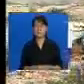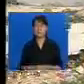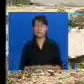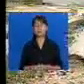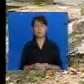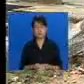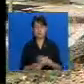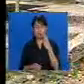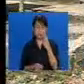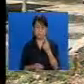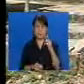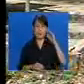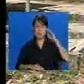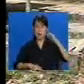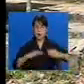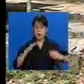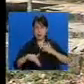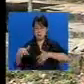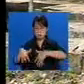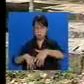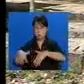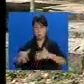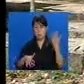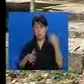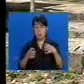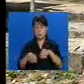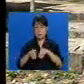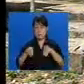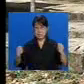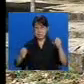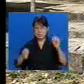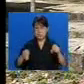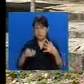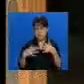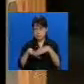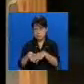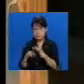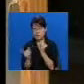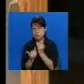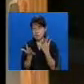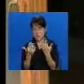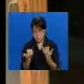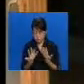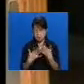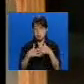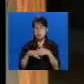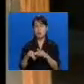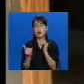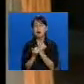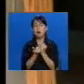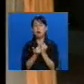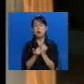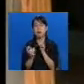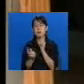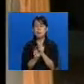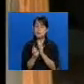ช่องว่างระหว่างเจ้าหน้าที่และชาวบ้านในท้องถิ่นเริ่มคลายปมลงแปรเปลี่ยนเป็นมิตรภาพที่ดีต่อกันจากหันหลังกลายเป็นหันหน้